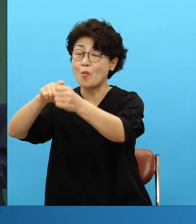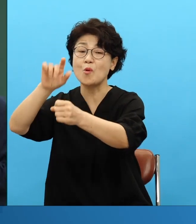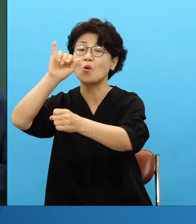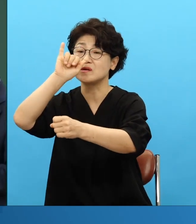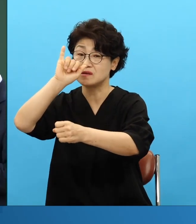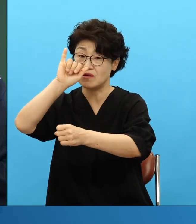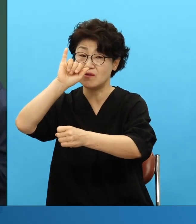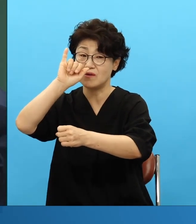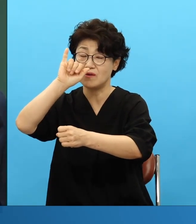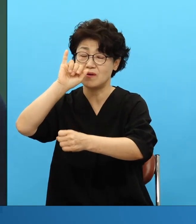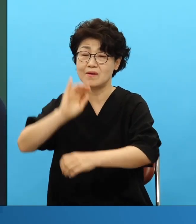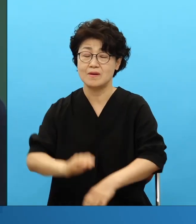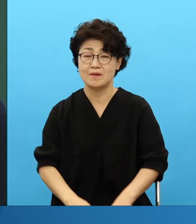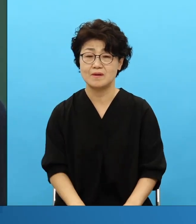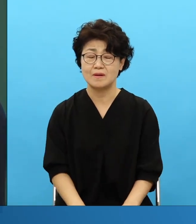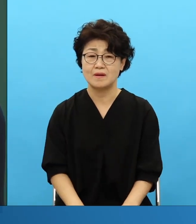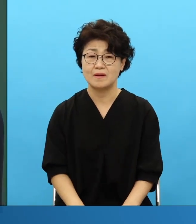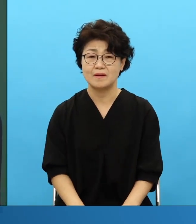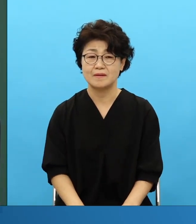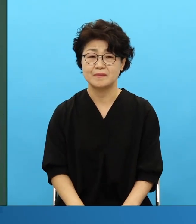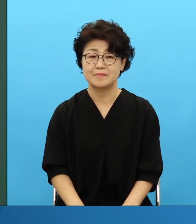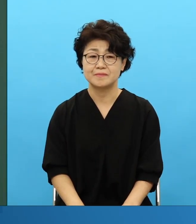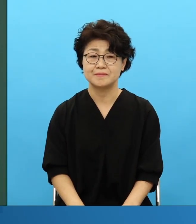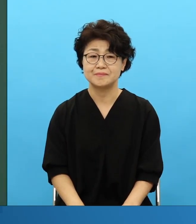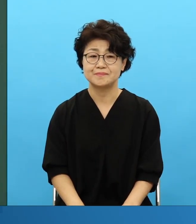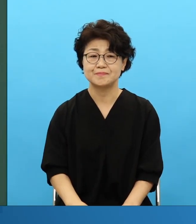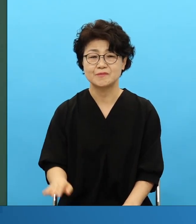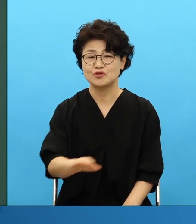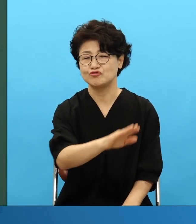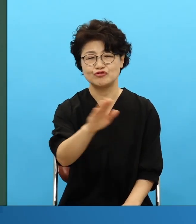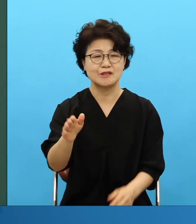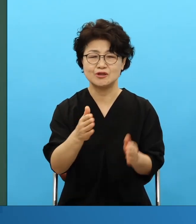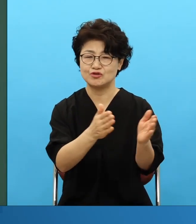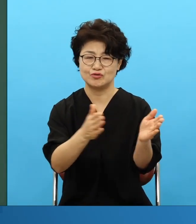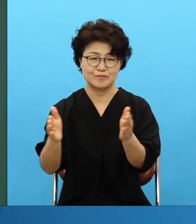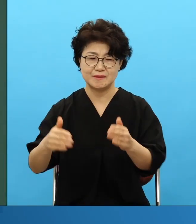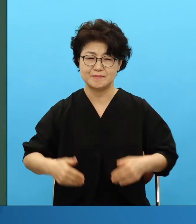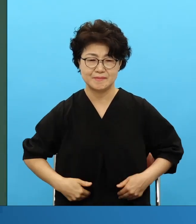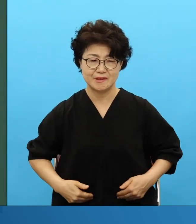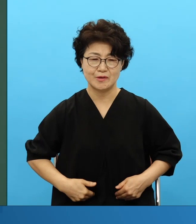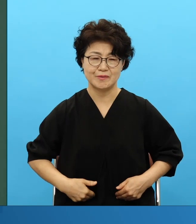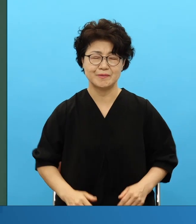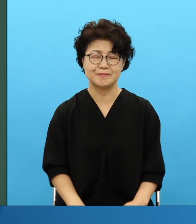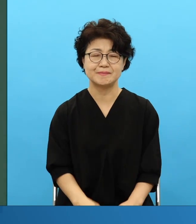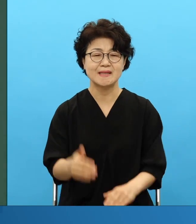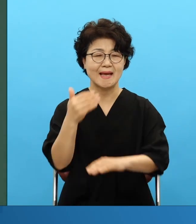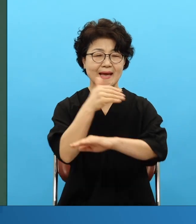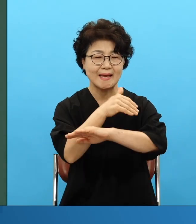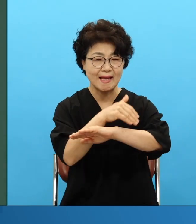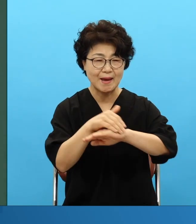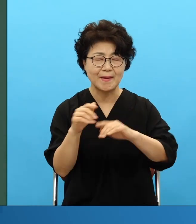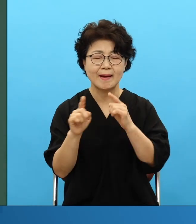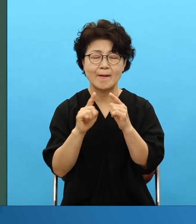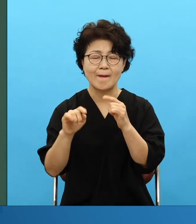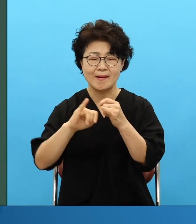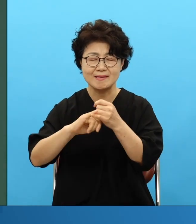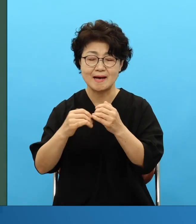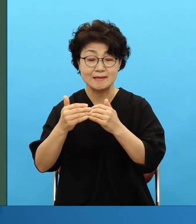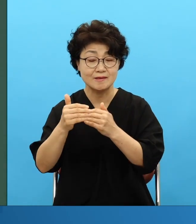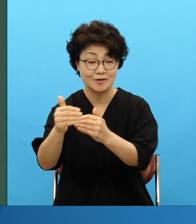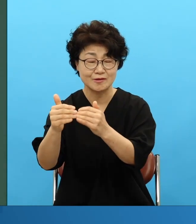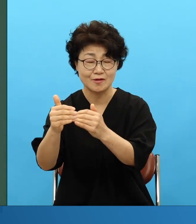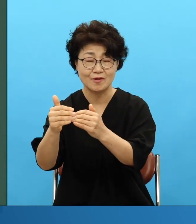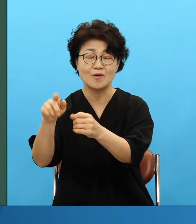goal that God desires. 이렇게 딱 준비하는 게 좋습니다. And so it's important to prepare in this way. 요즘